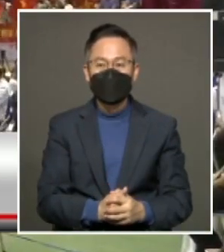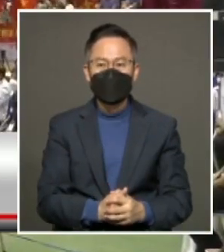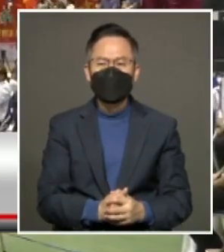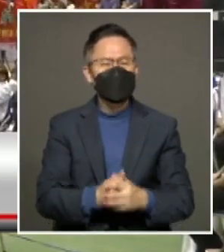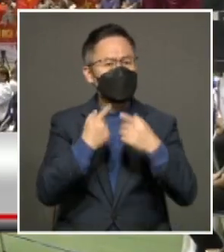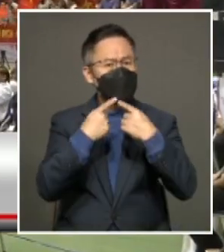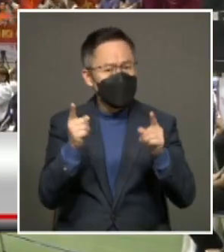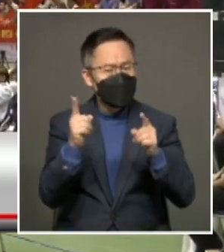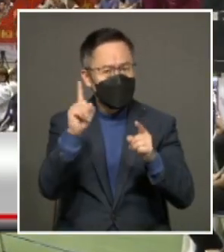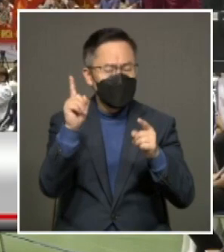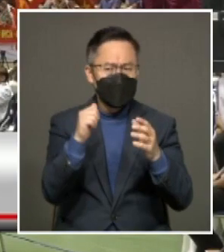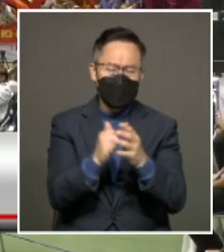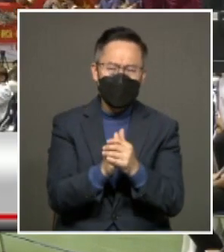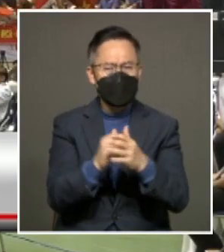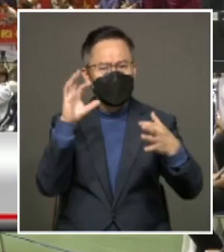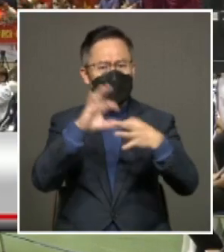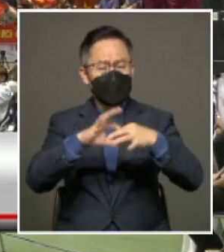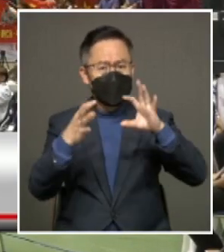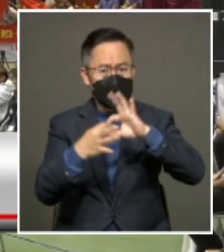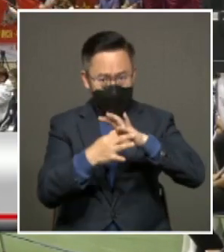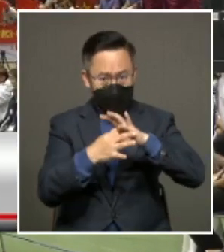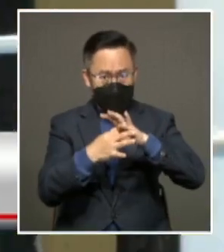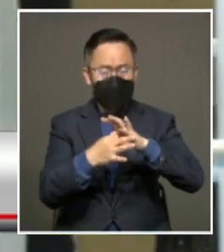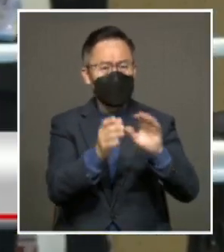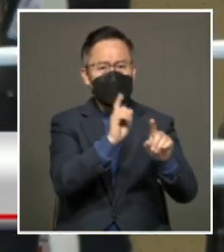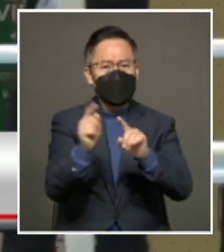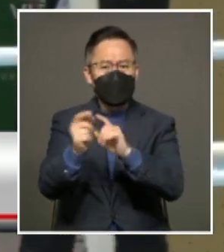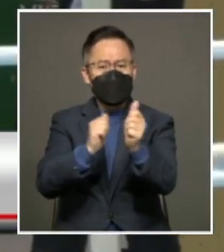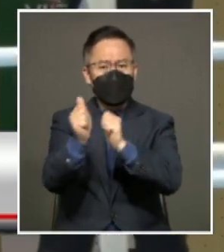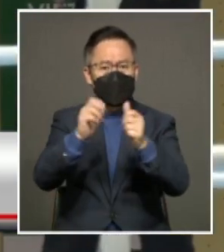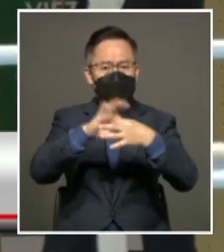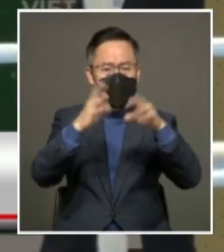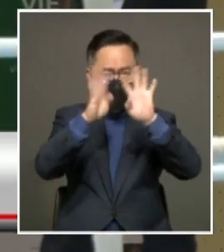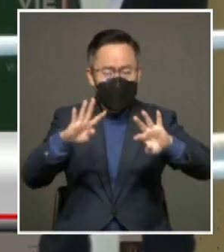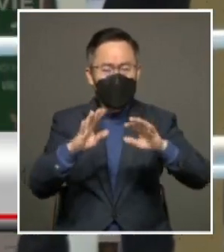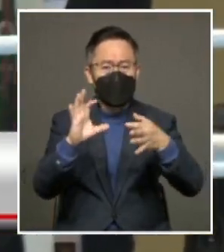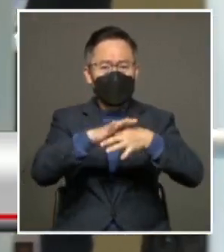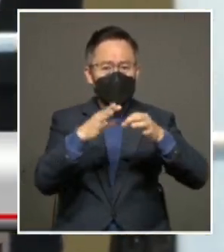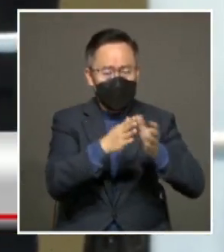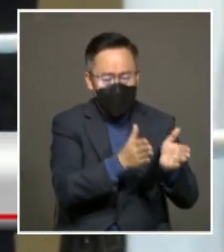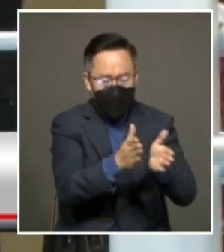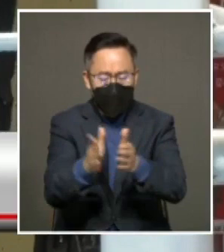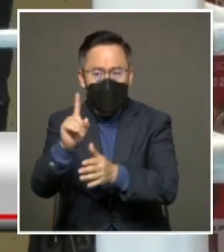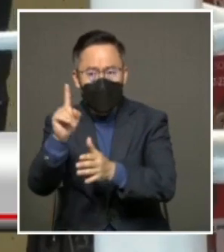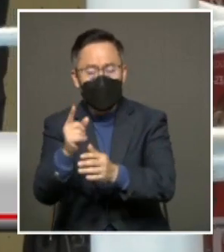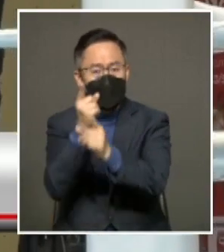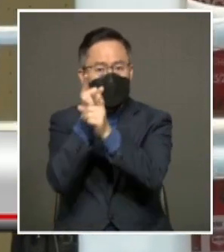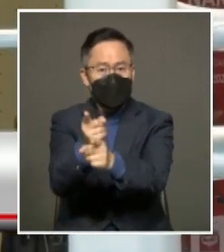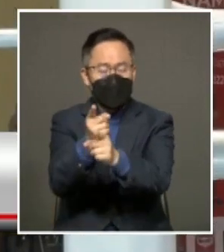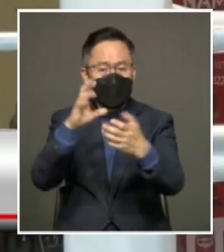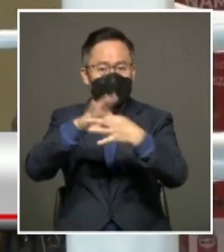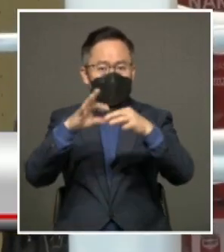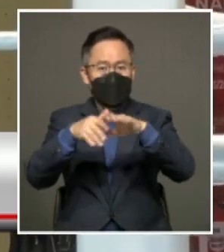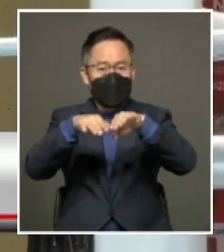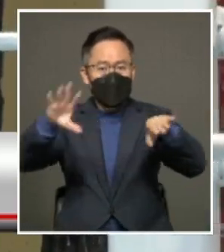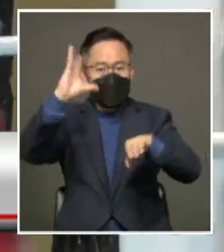กเถียงกันมานานหลายยุคหลายสมัยนะครับว่าการบรรจุกีฬาเข้าแข่งขันในกีฬาซีเกมนั้นควรเลือกกีฬาแบบไหนเข้ามาแ